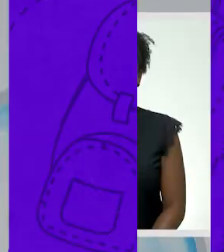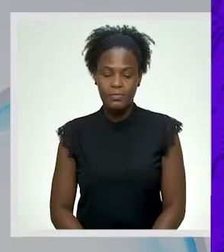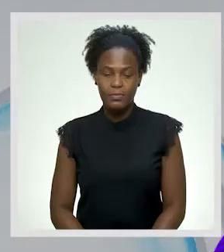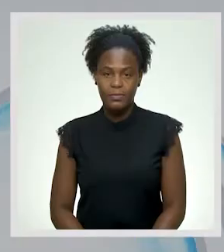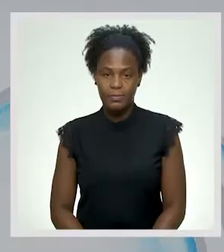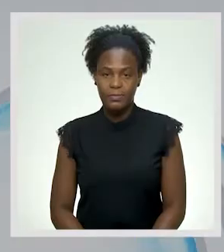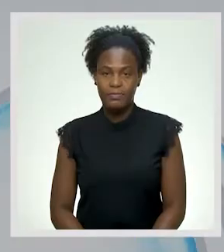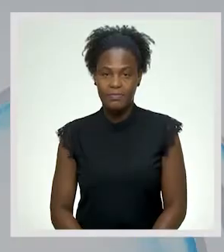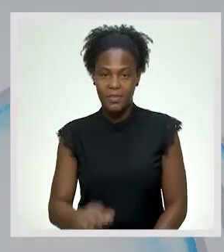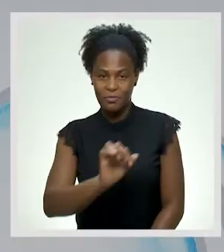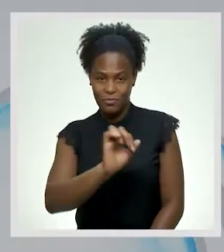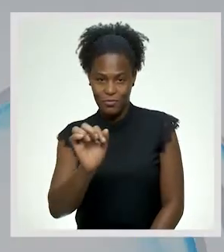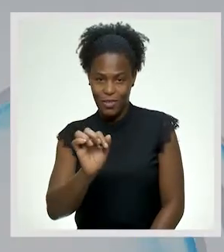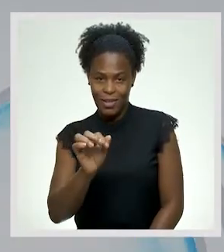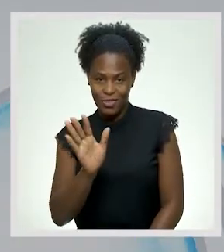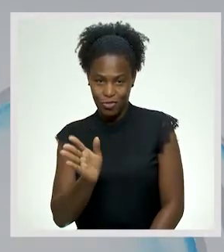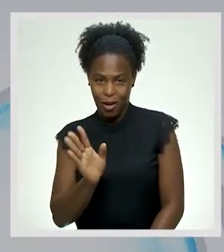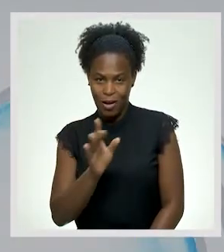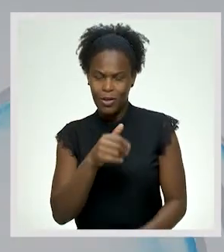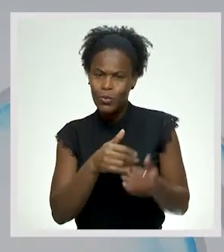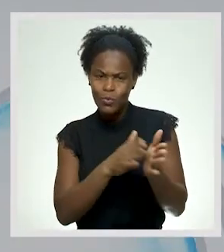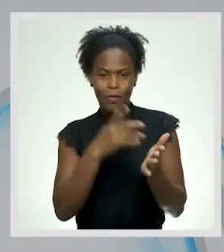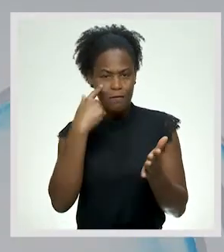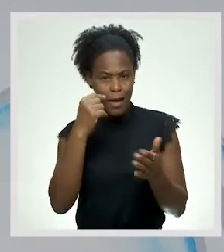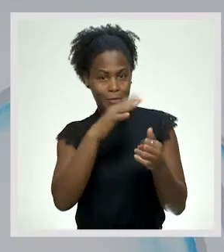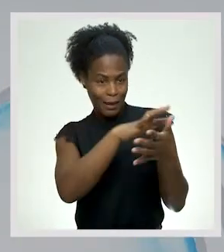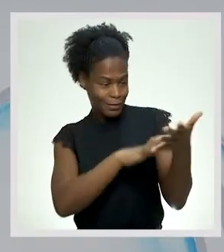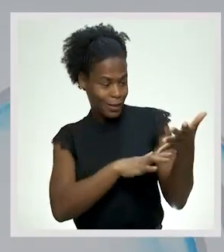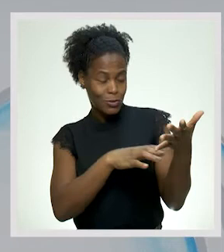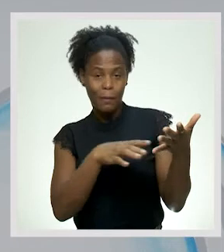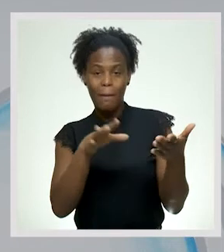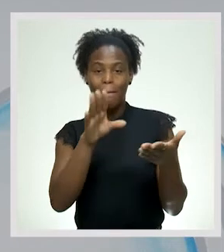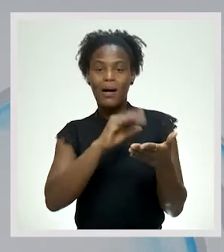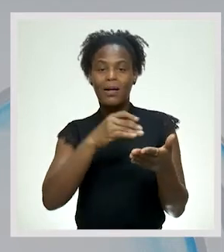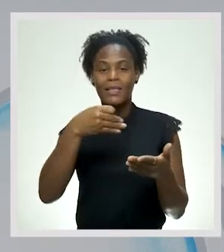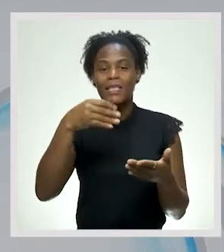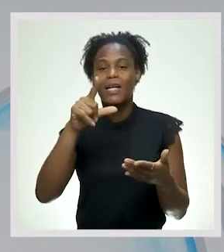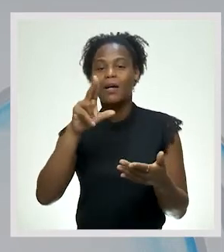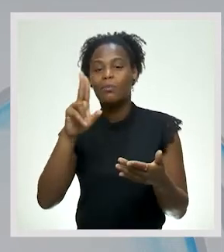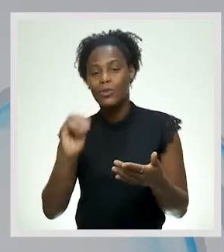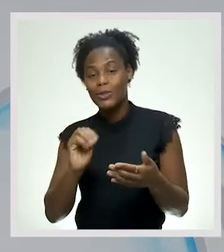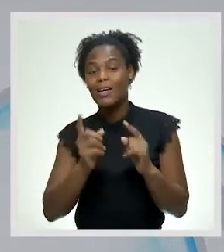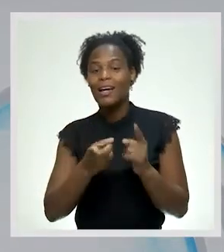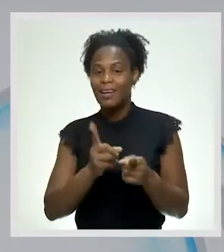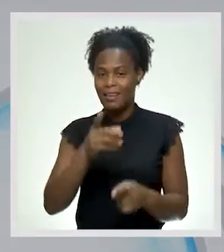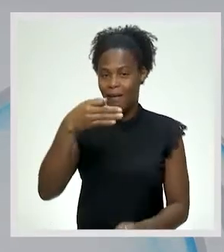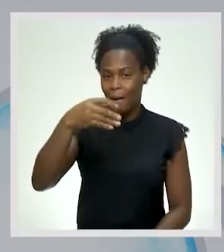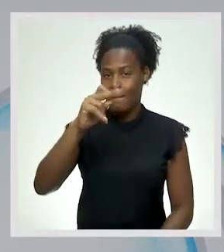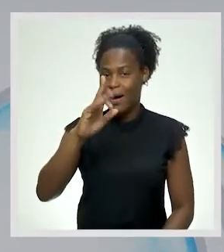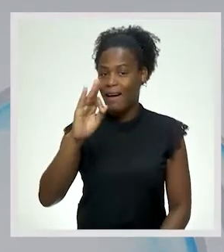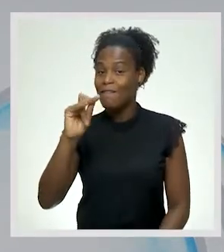Vous avez pu relever tous les verbes au plus que parfait? Très bien. Alors, on passe à la